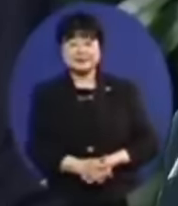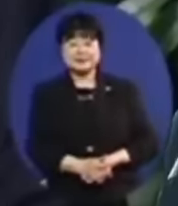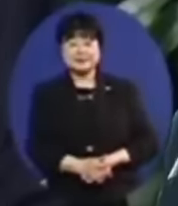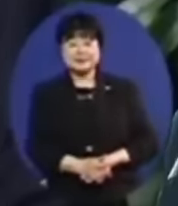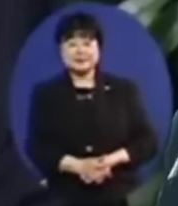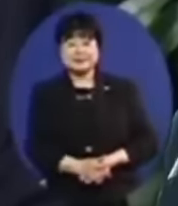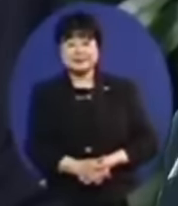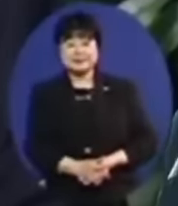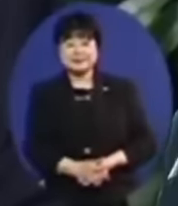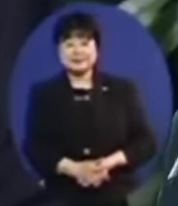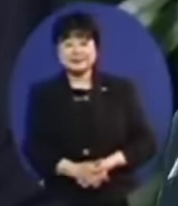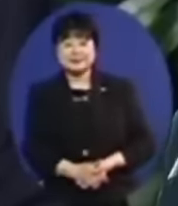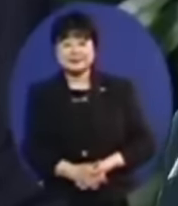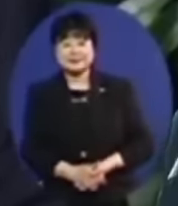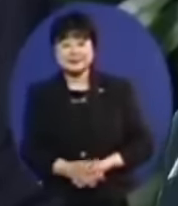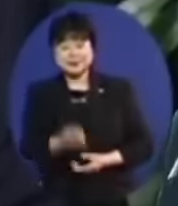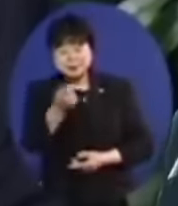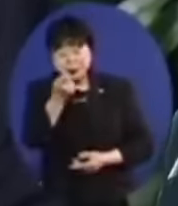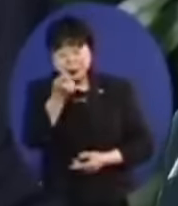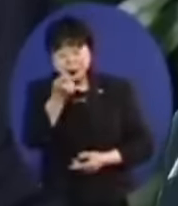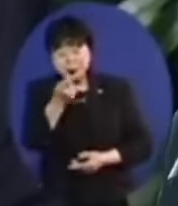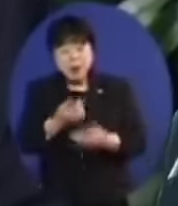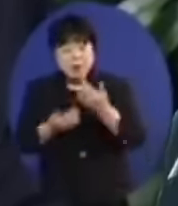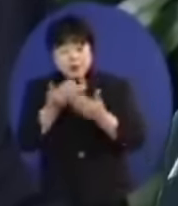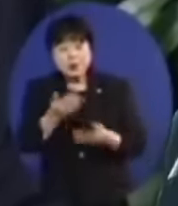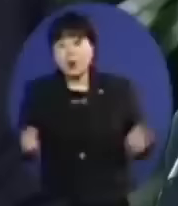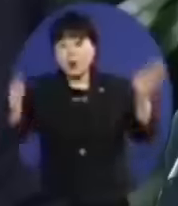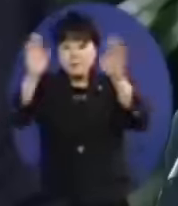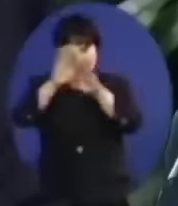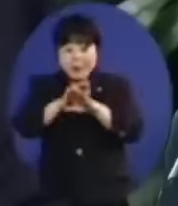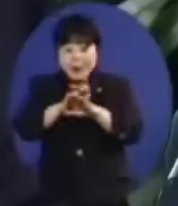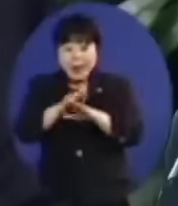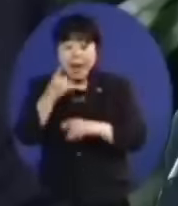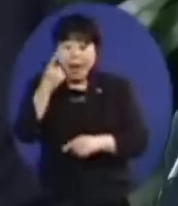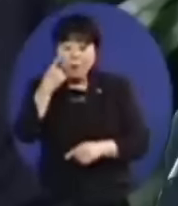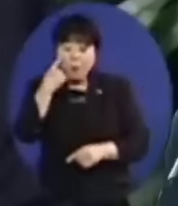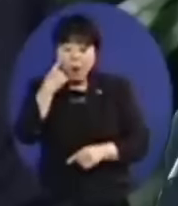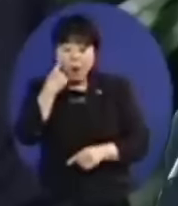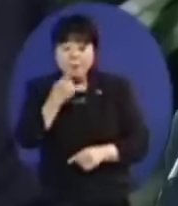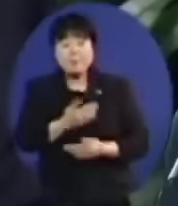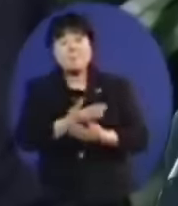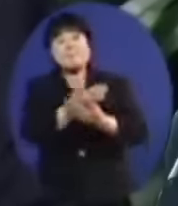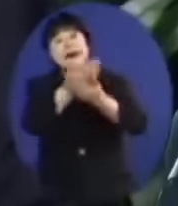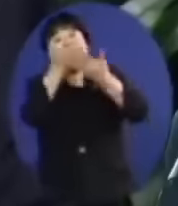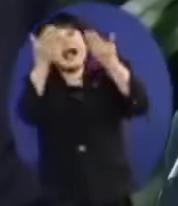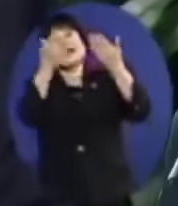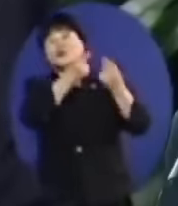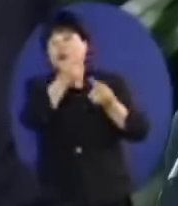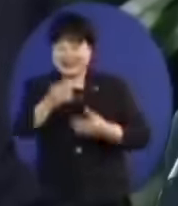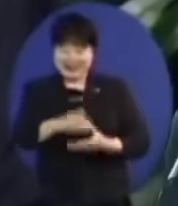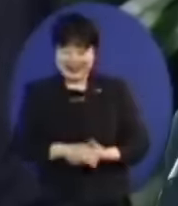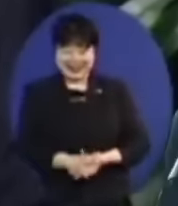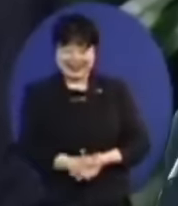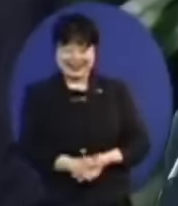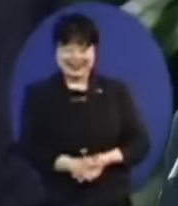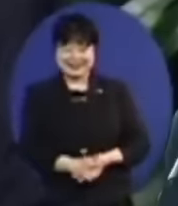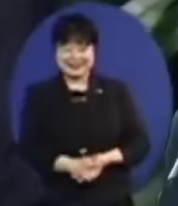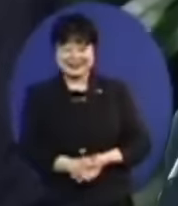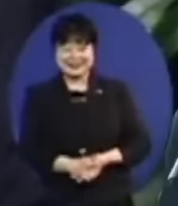그러나 우린 전등불이 아니라 호롱불이 되어도 밤에 켜놓으면 꽤 역할을 하거든 호롱불이.